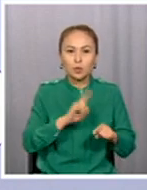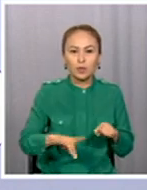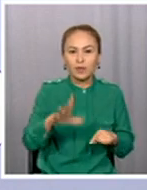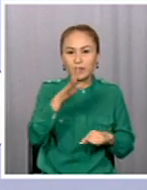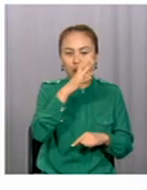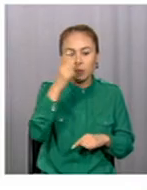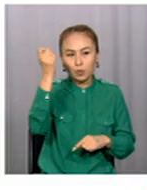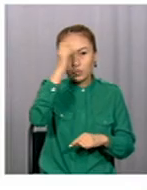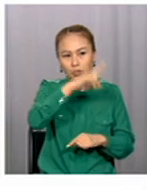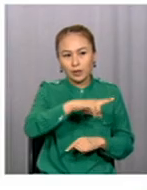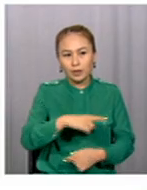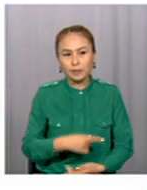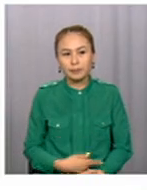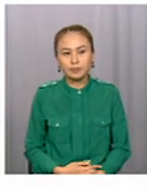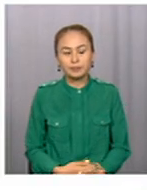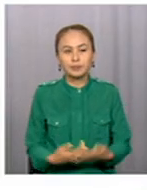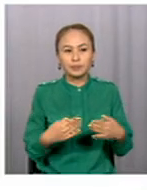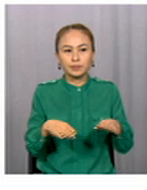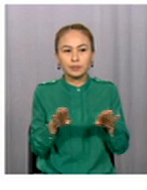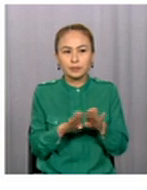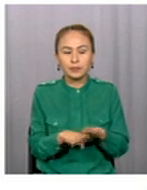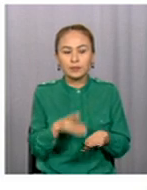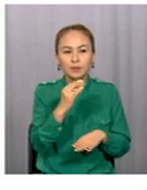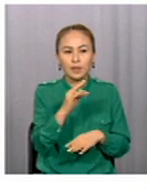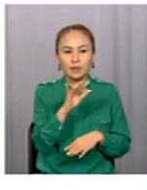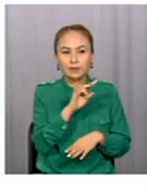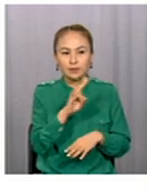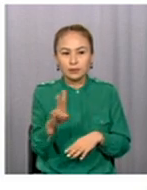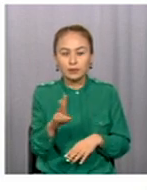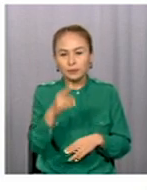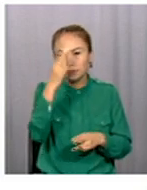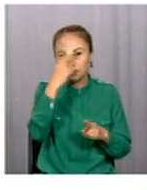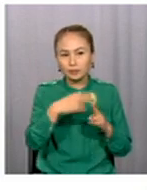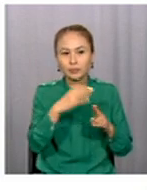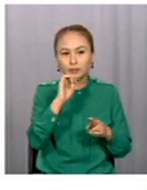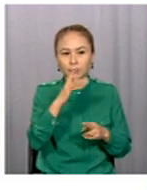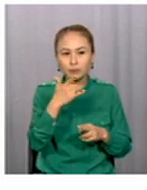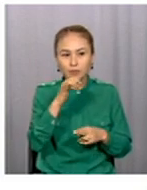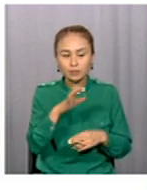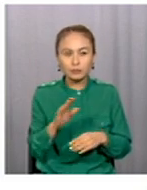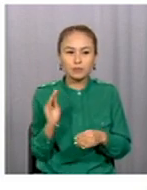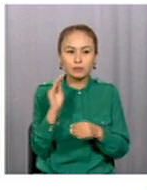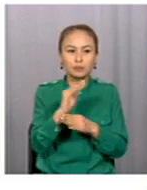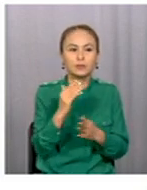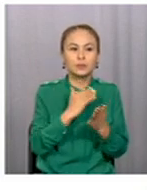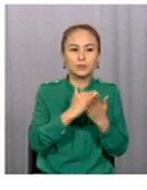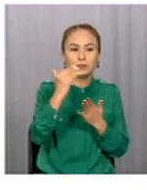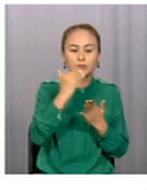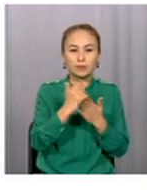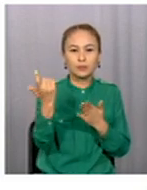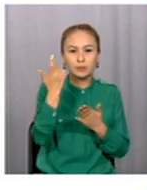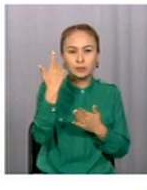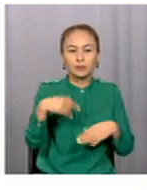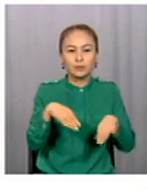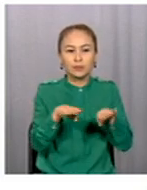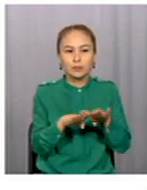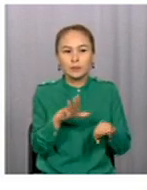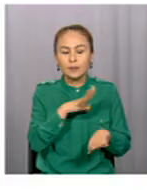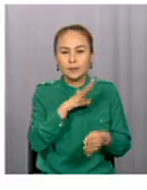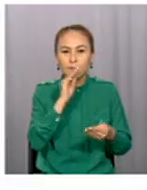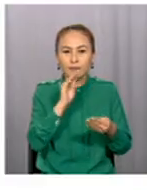боламыз. Алайда балалар, Диоклетиан аға Август және жоғарғы билік иесі болып қала